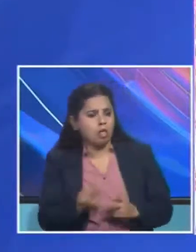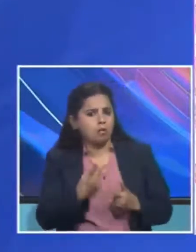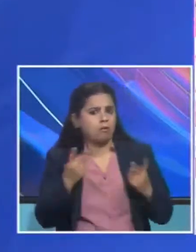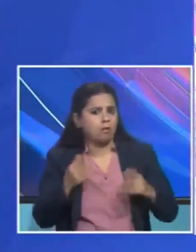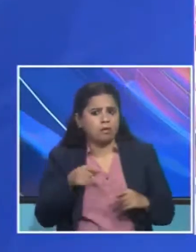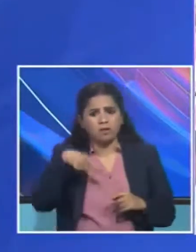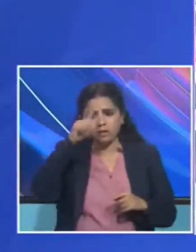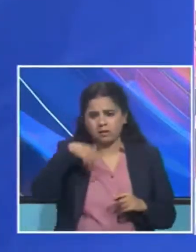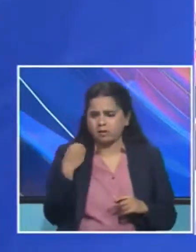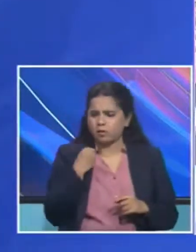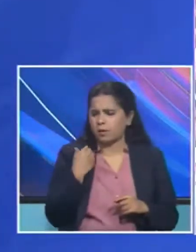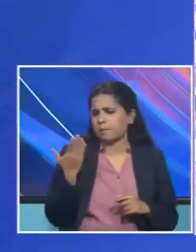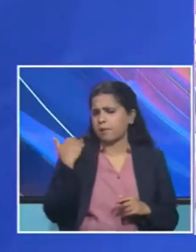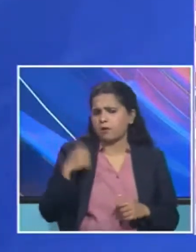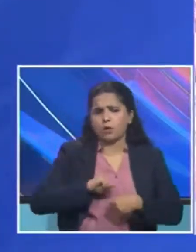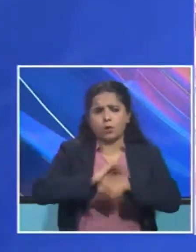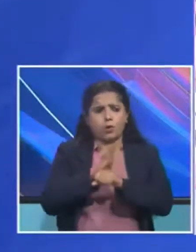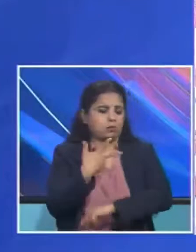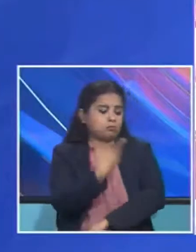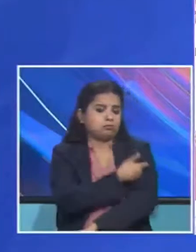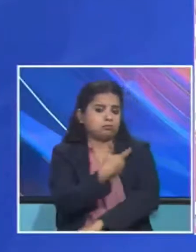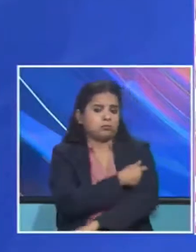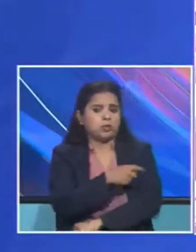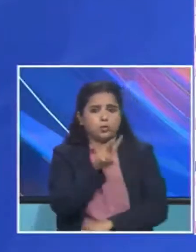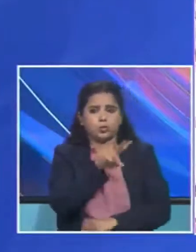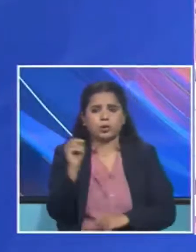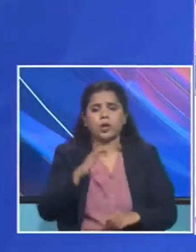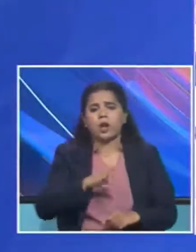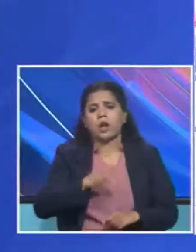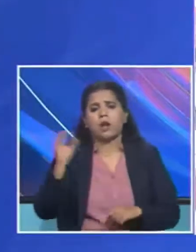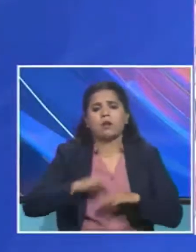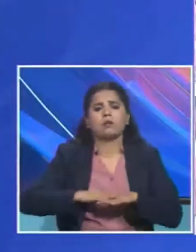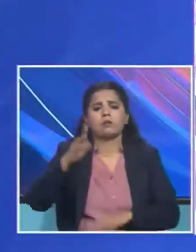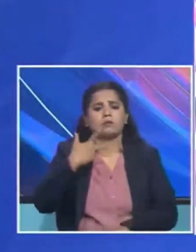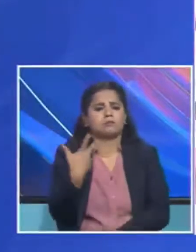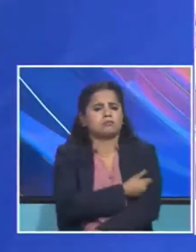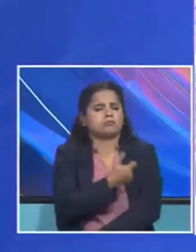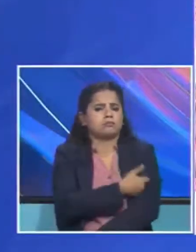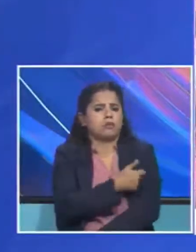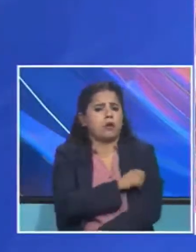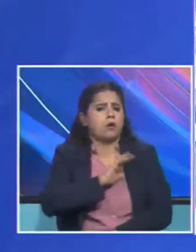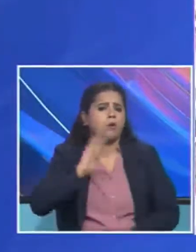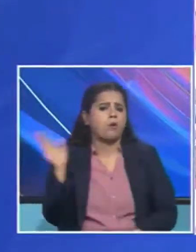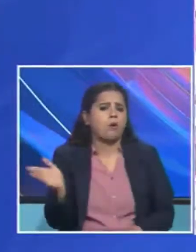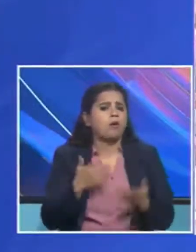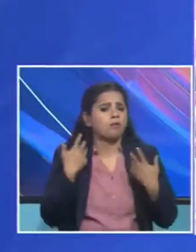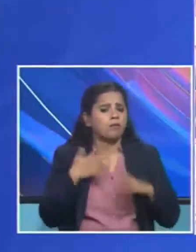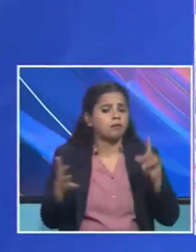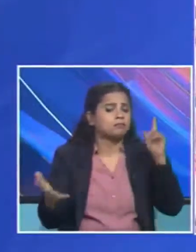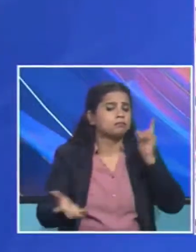ने कोरोना वैक्सीन की 200 करोड़ डोज लगाने का कीर्तिमान बनाया।